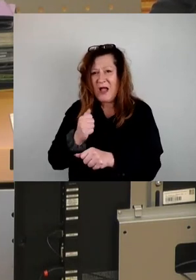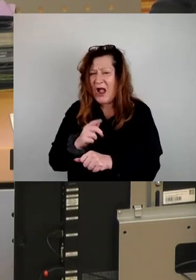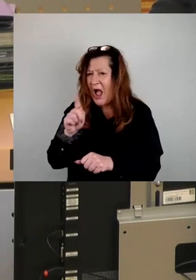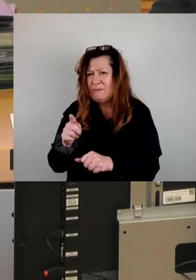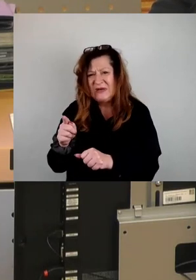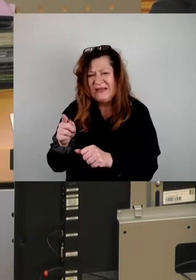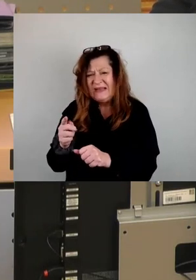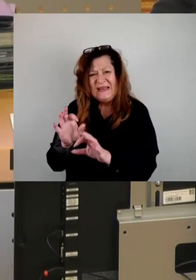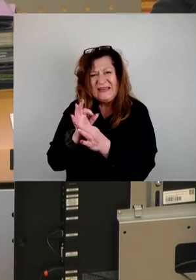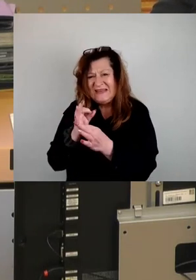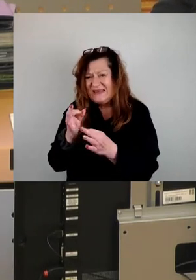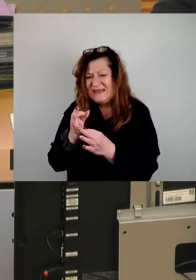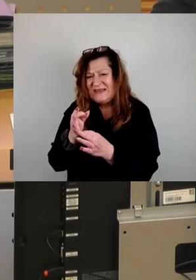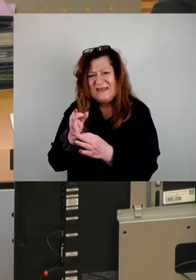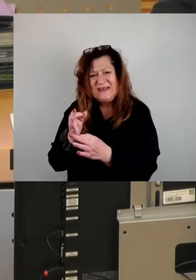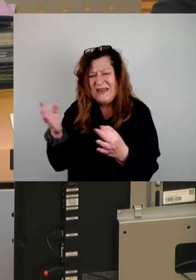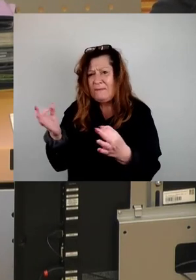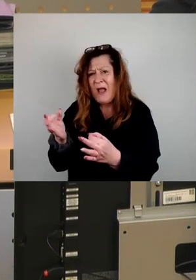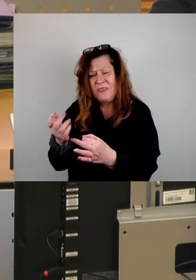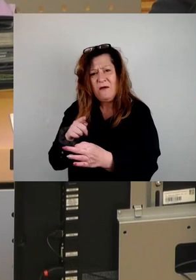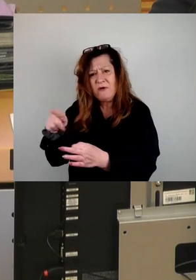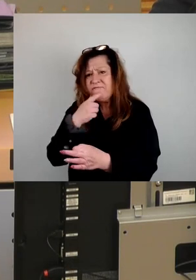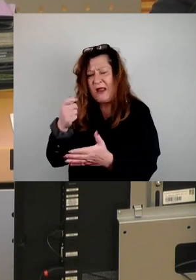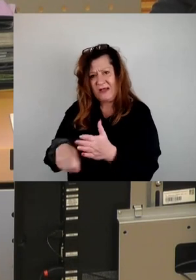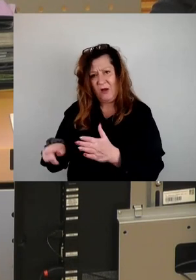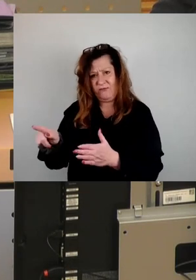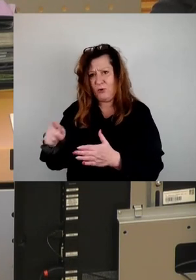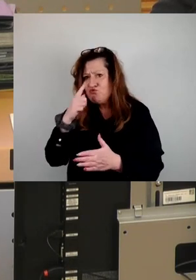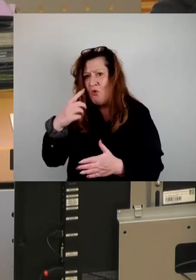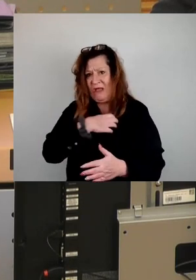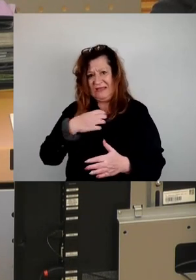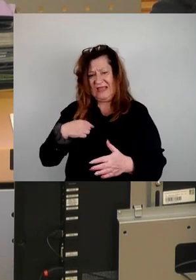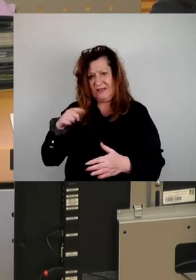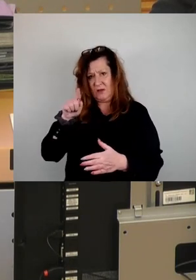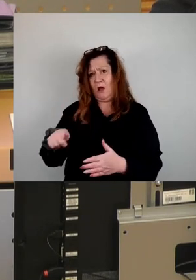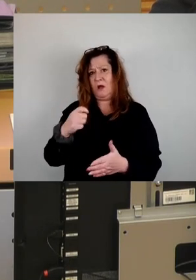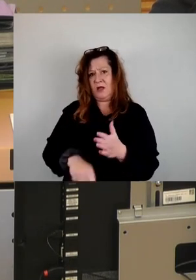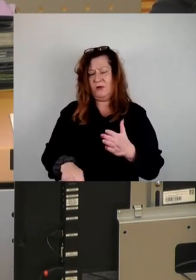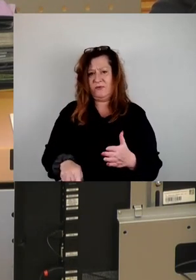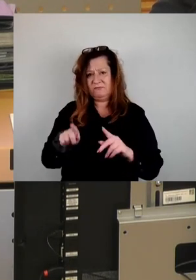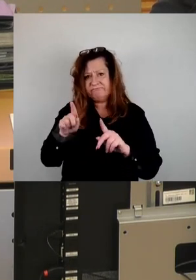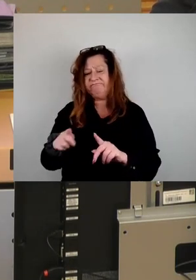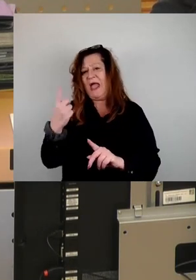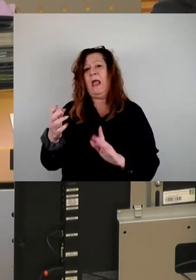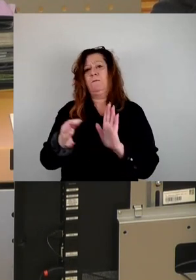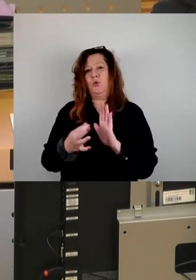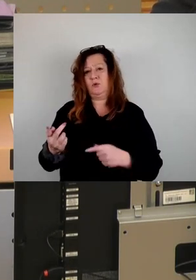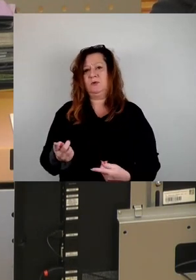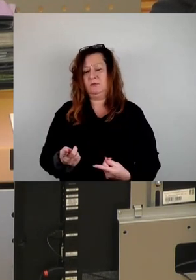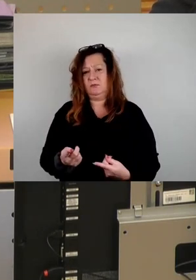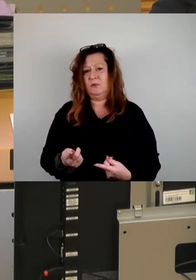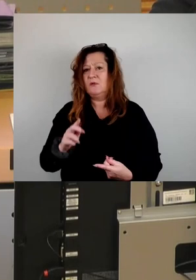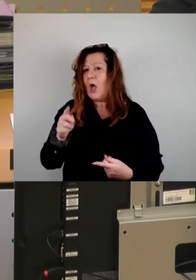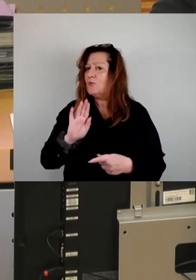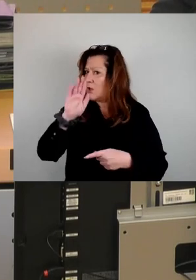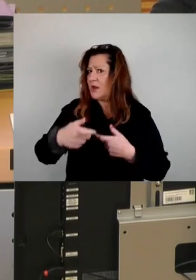gerne aufhalten würden, die auf die Idee kommen, dieses Grundstück zu kaufen. Und es würde sonst niemand in Dresden kaufen, außer eben die Stadt. Und das ist genau der Ausgangspunkt, weshalb wir hier nochmal nachverhandeln